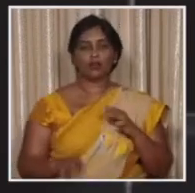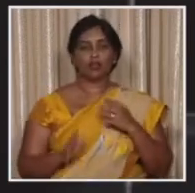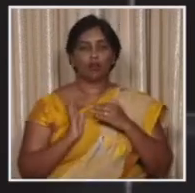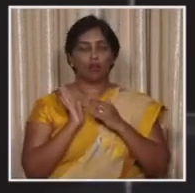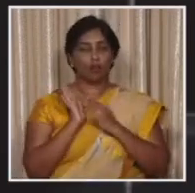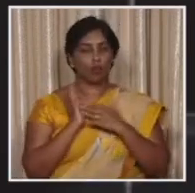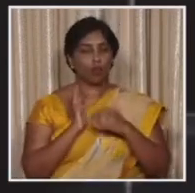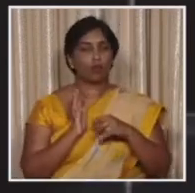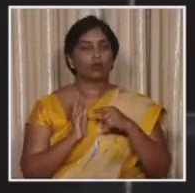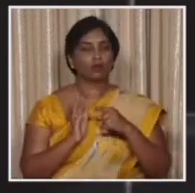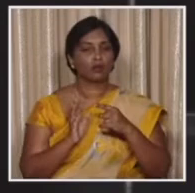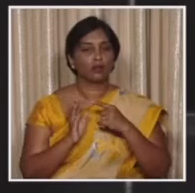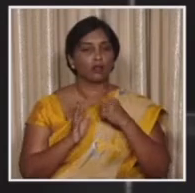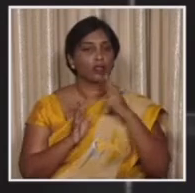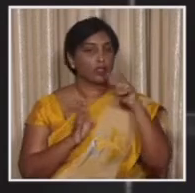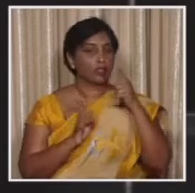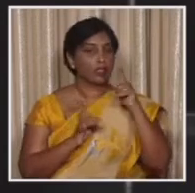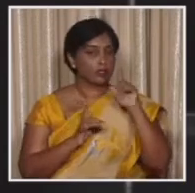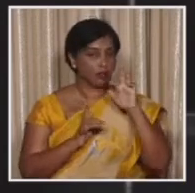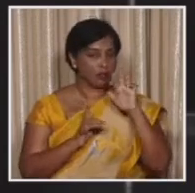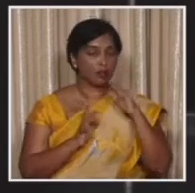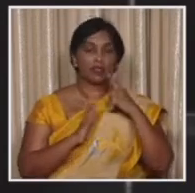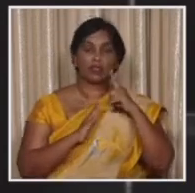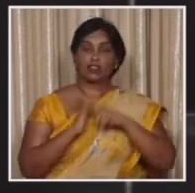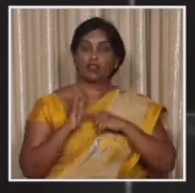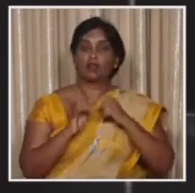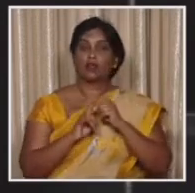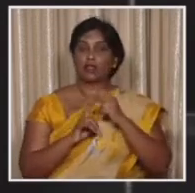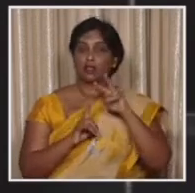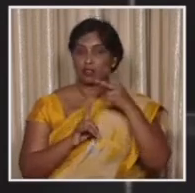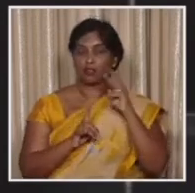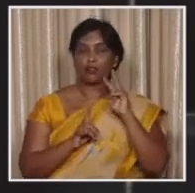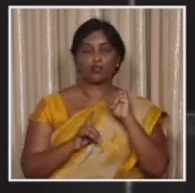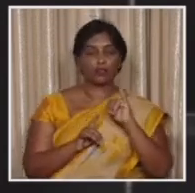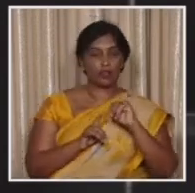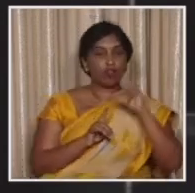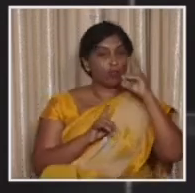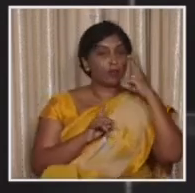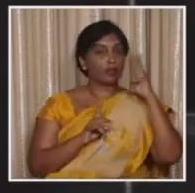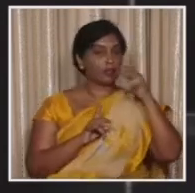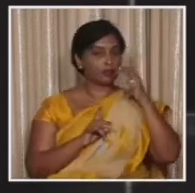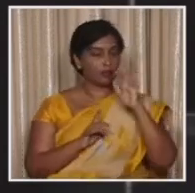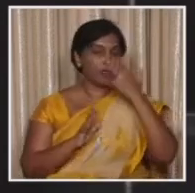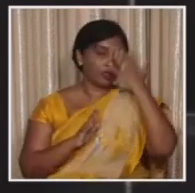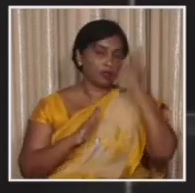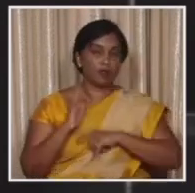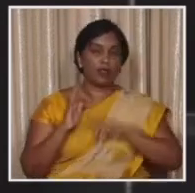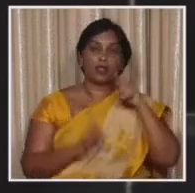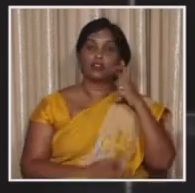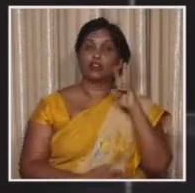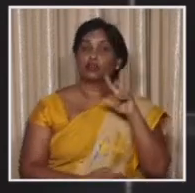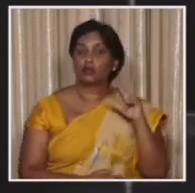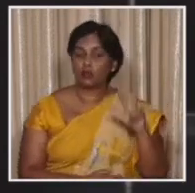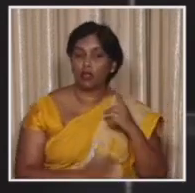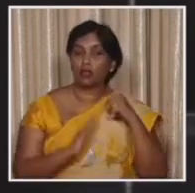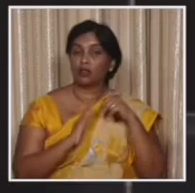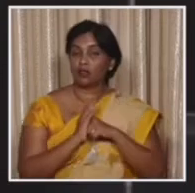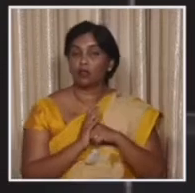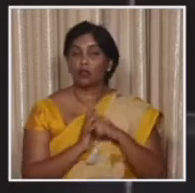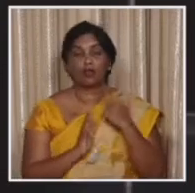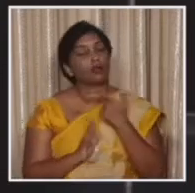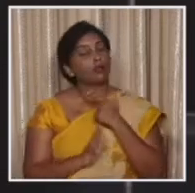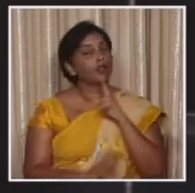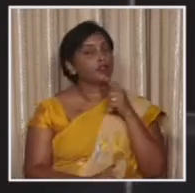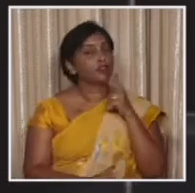මොරටුව විශ්වවිද්‍යාලයේ පුරප්පාඩු 279යි. ජයවර්ධනපුර 226යි. කොළඹ 209යි. යාපනයේ 188යි. රුහුණ